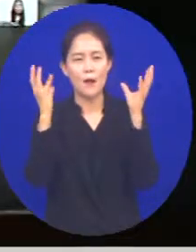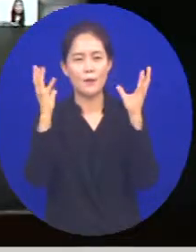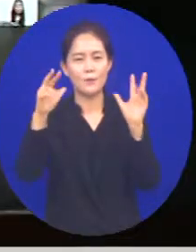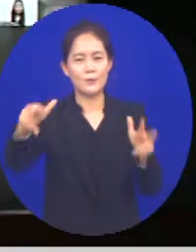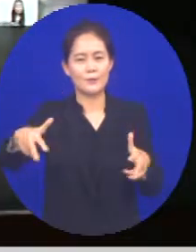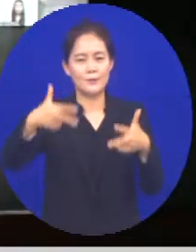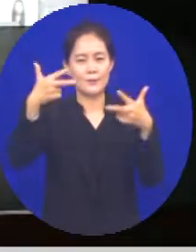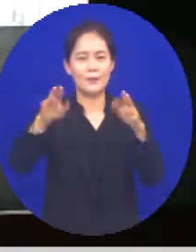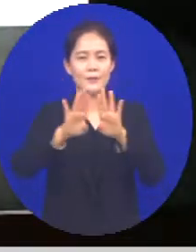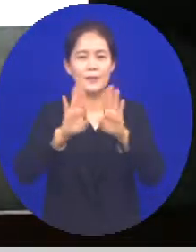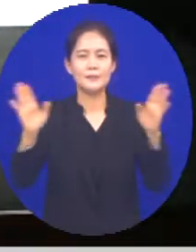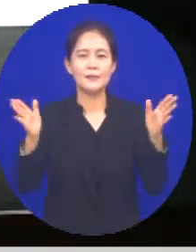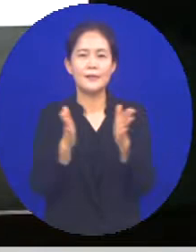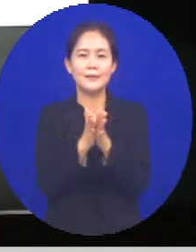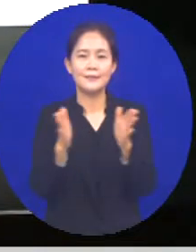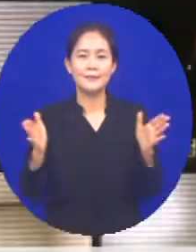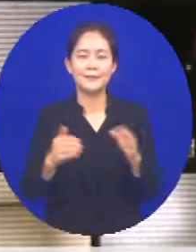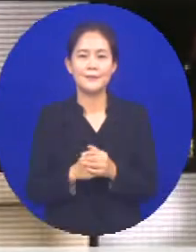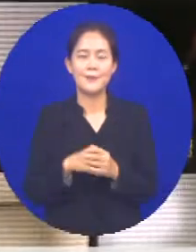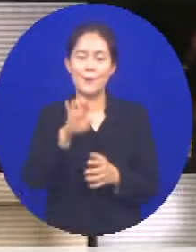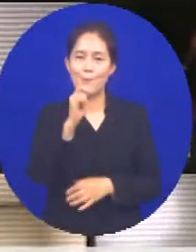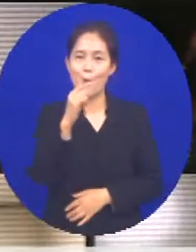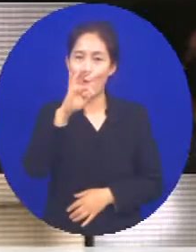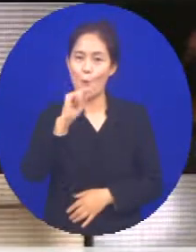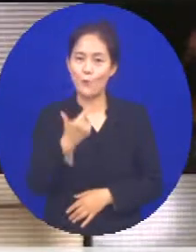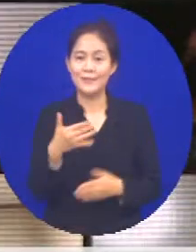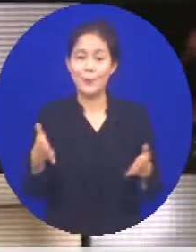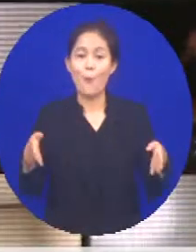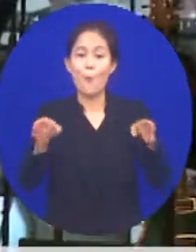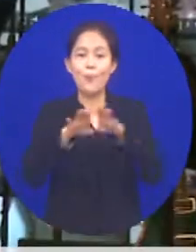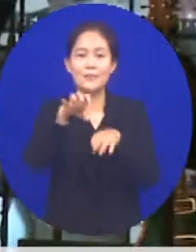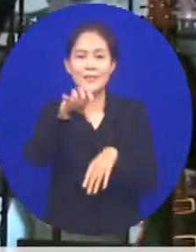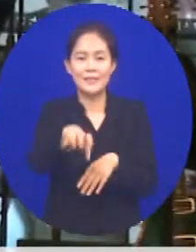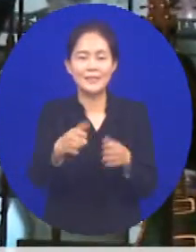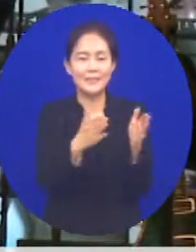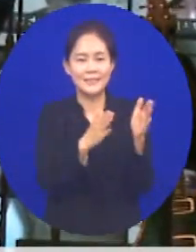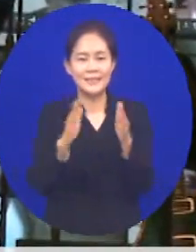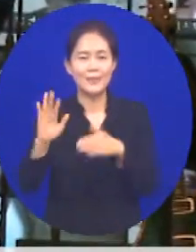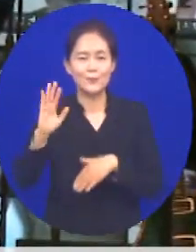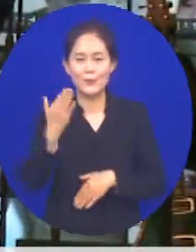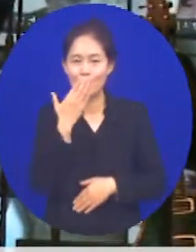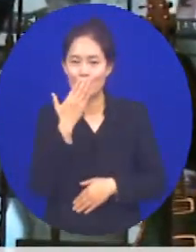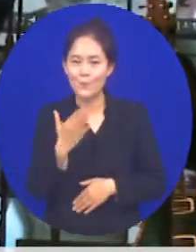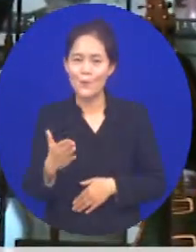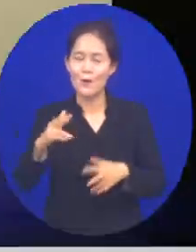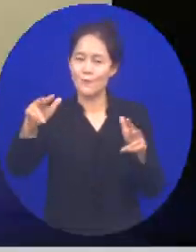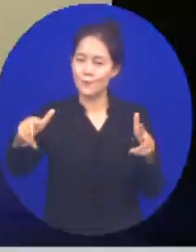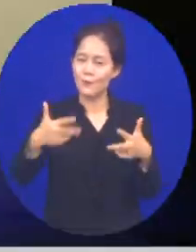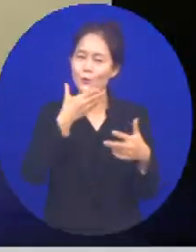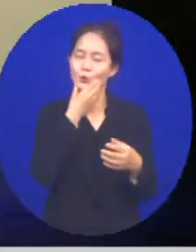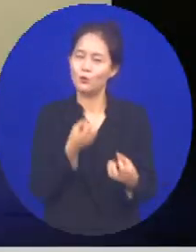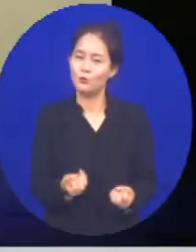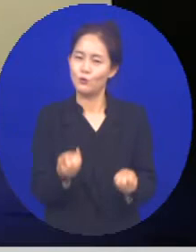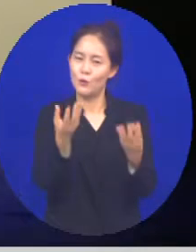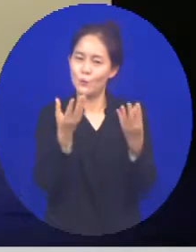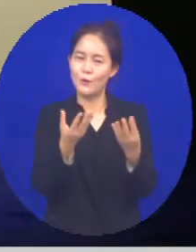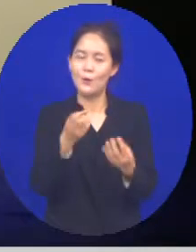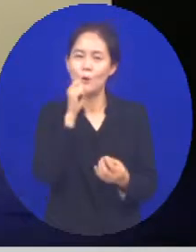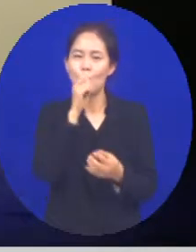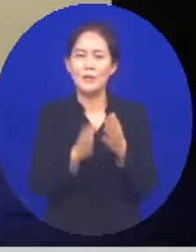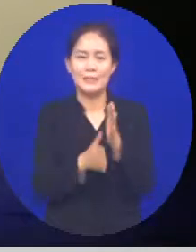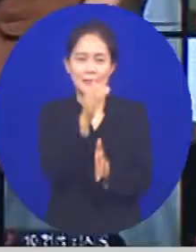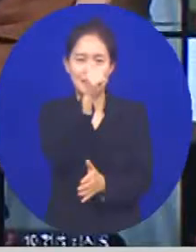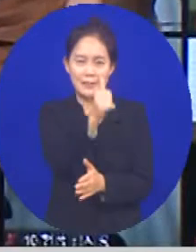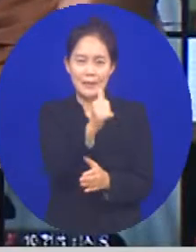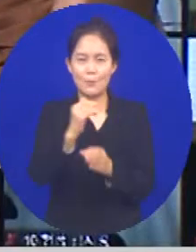비대면 화상회의 로 개최했습니다 훈 아트홀 대공연장에서 진행된 이날 행사에서는 랜선 축하공연에 이어